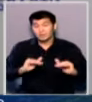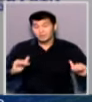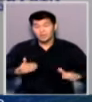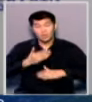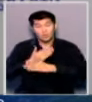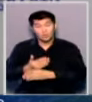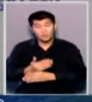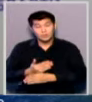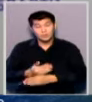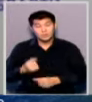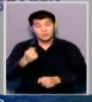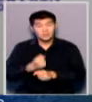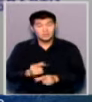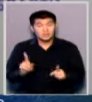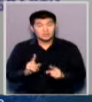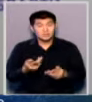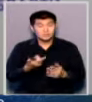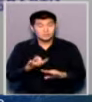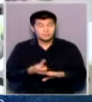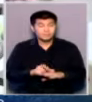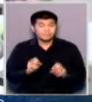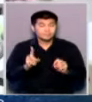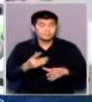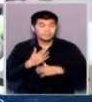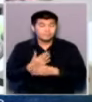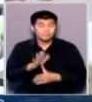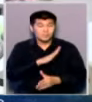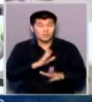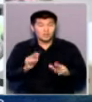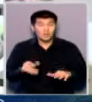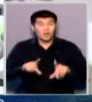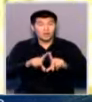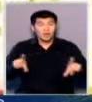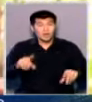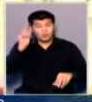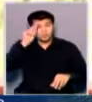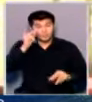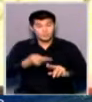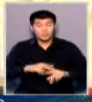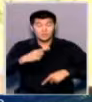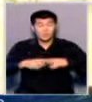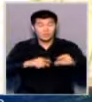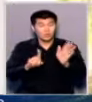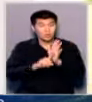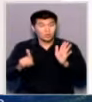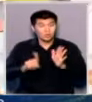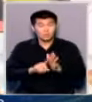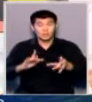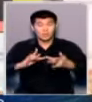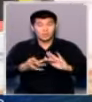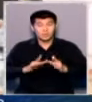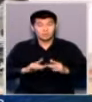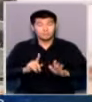және оған основание, яғни негіздеме не болғандығын. Облыстағы білім мекемелері оқушыларды дәстүрлі форматта да